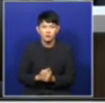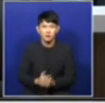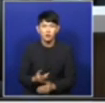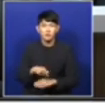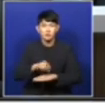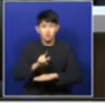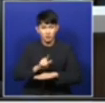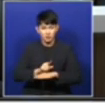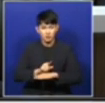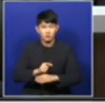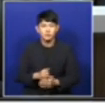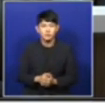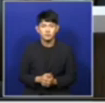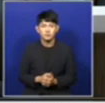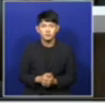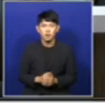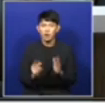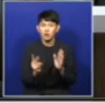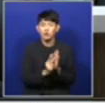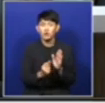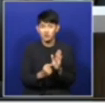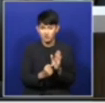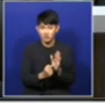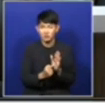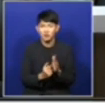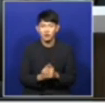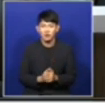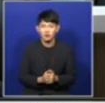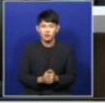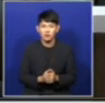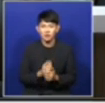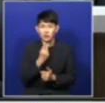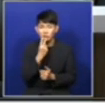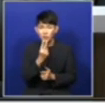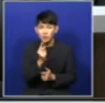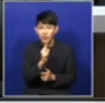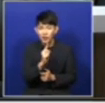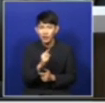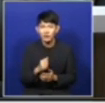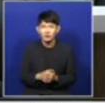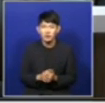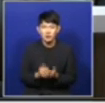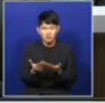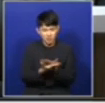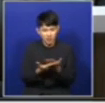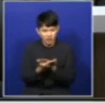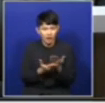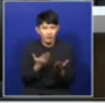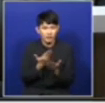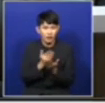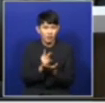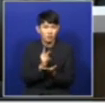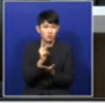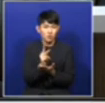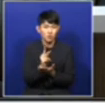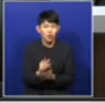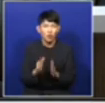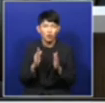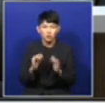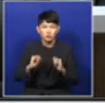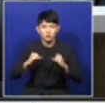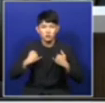ครับมาตรการดังกล่าวนี้ดูเฉพาะการพิจารณาวงเงินกู้ของผู้ประกอบการเป็น